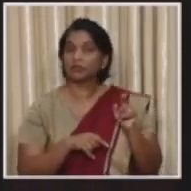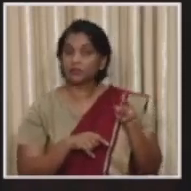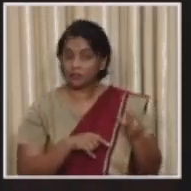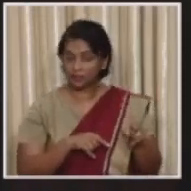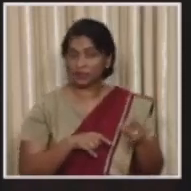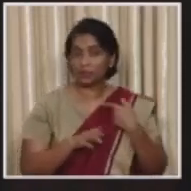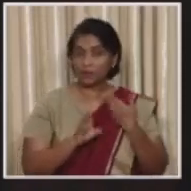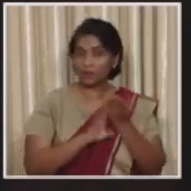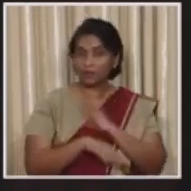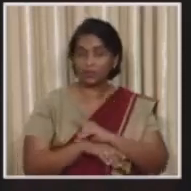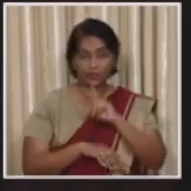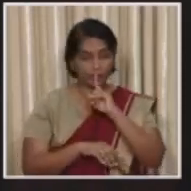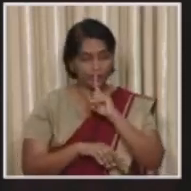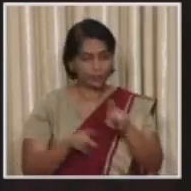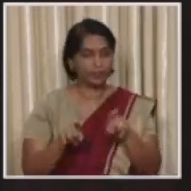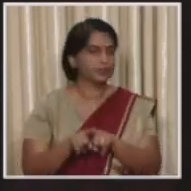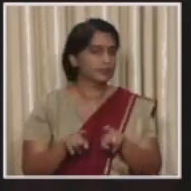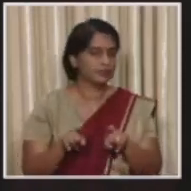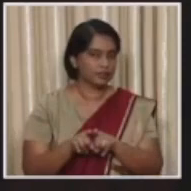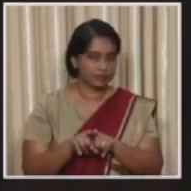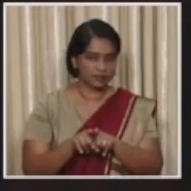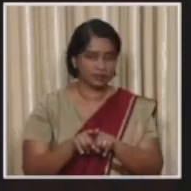අර මා මුලින් සඳහන් කළ ආකාරයේ